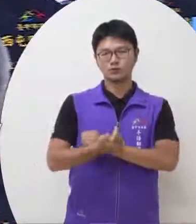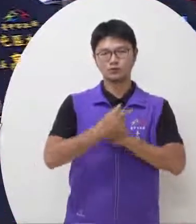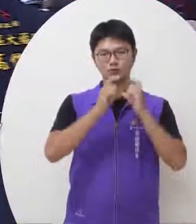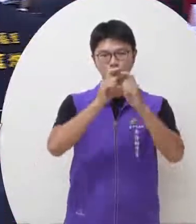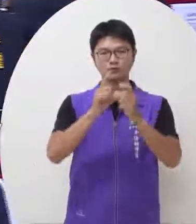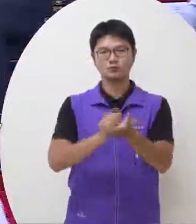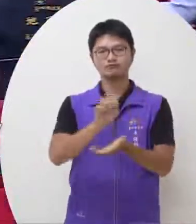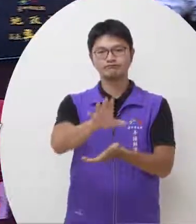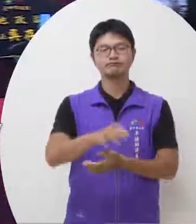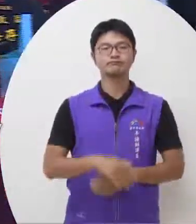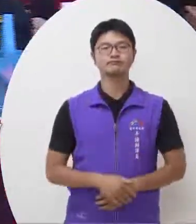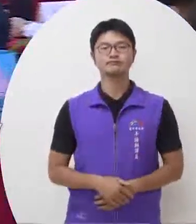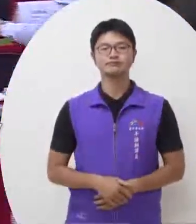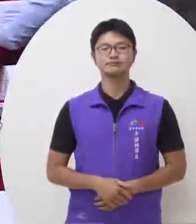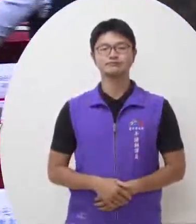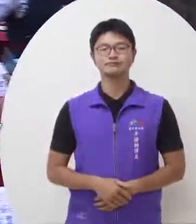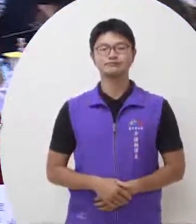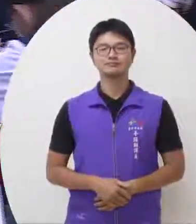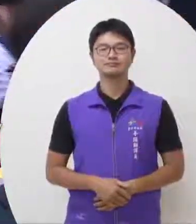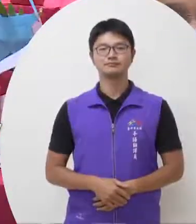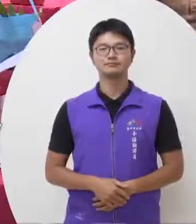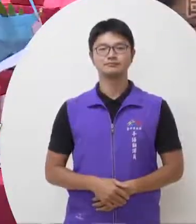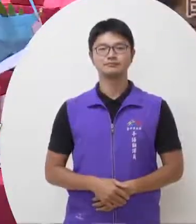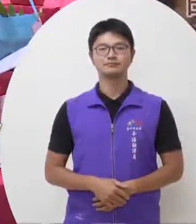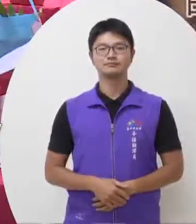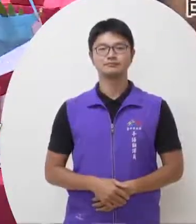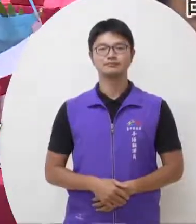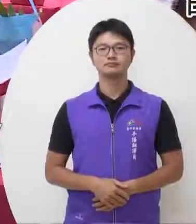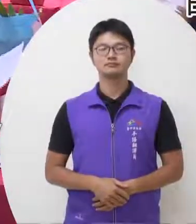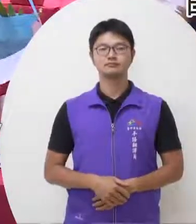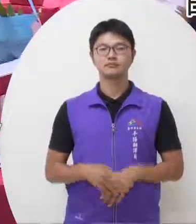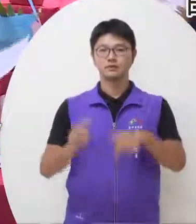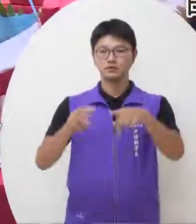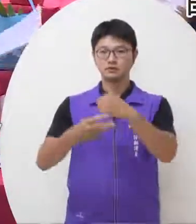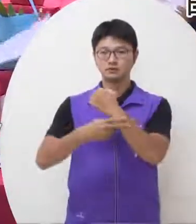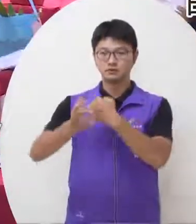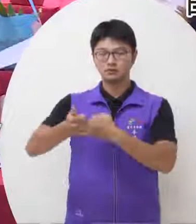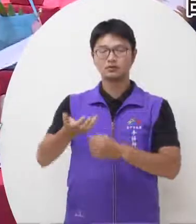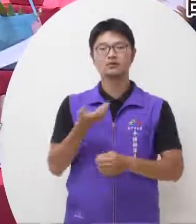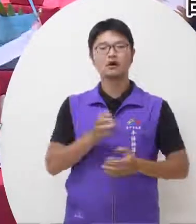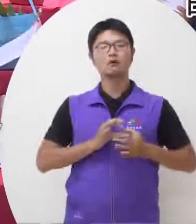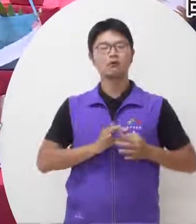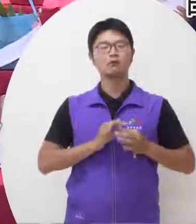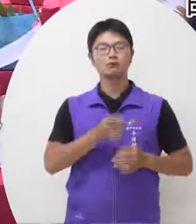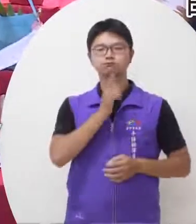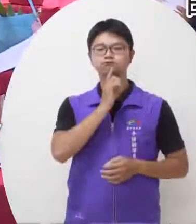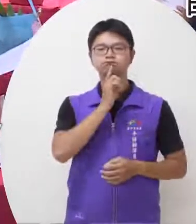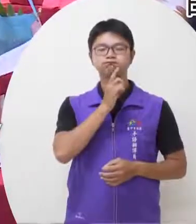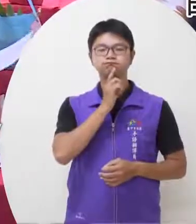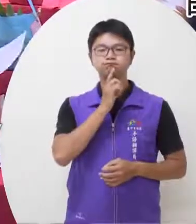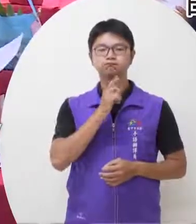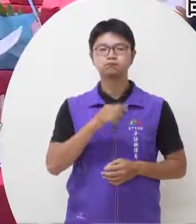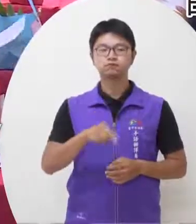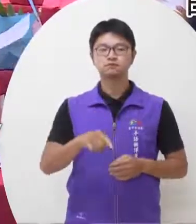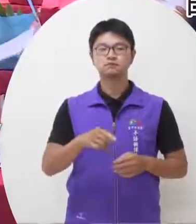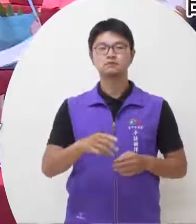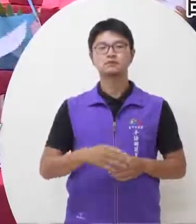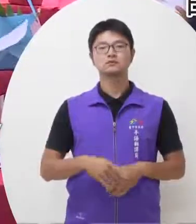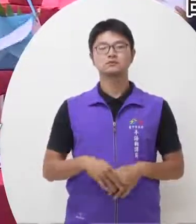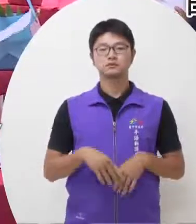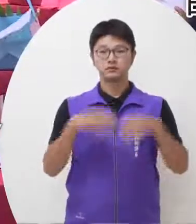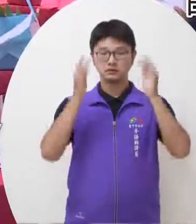告。那首先是我们惠来里廖里长有提到关心我们这个夏绿地